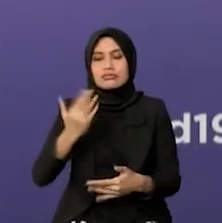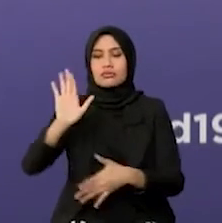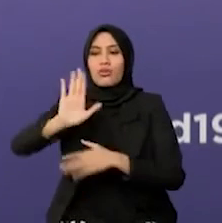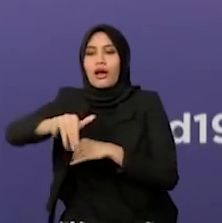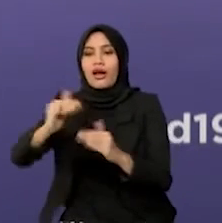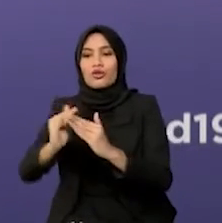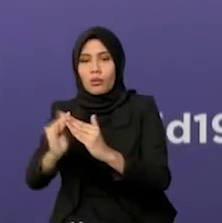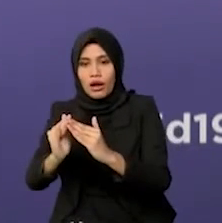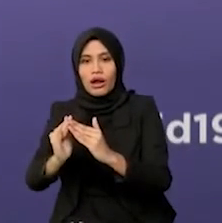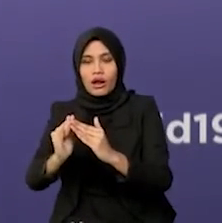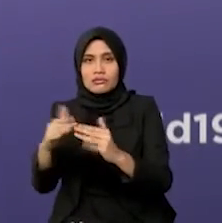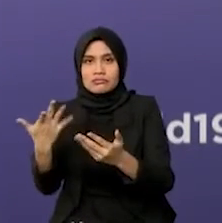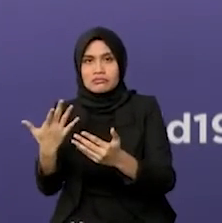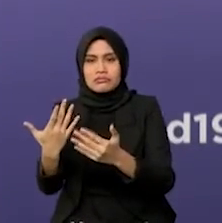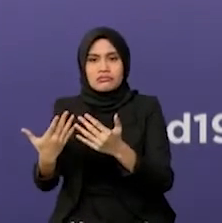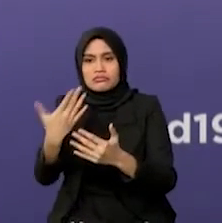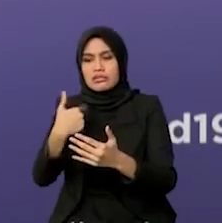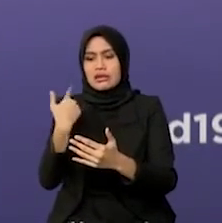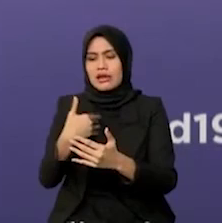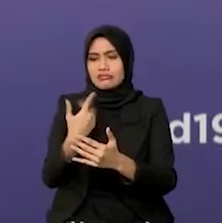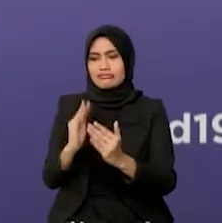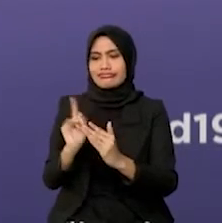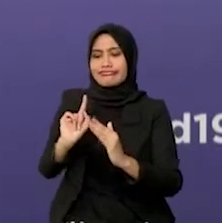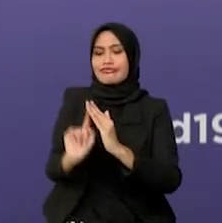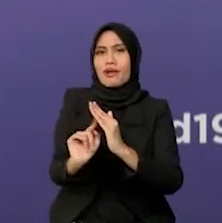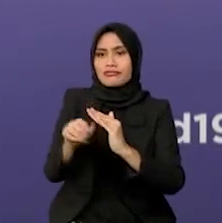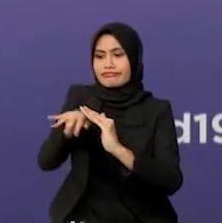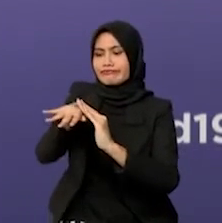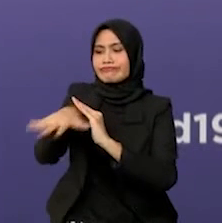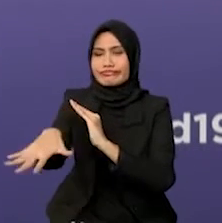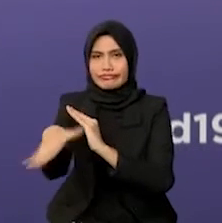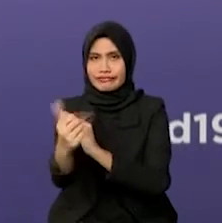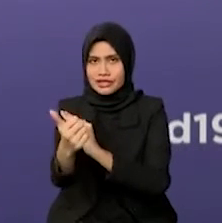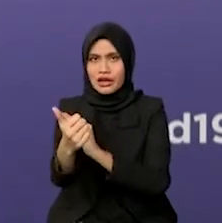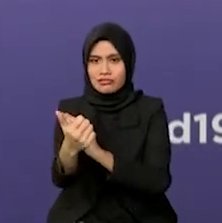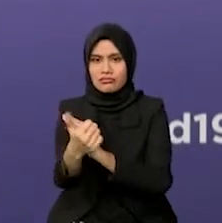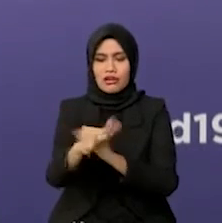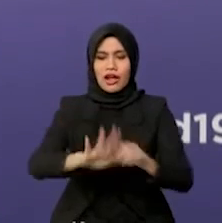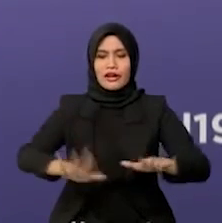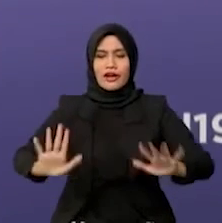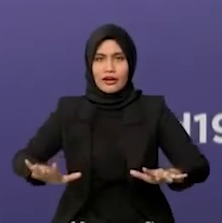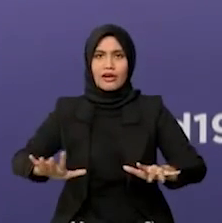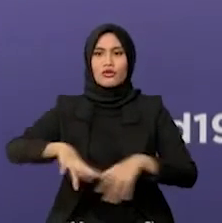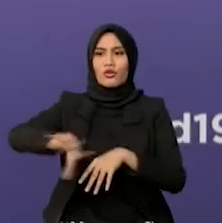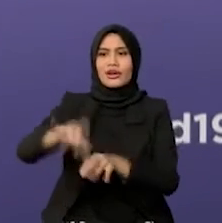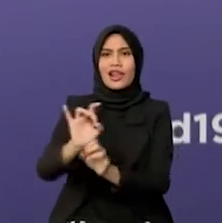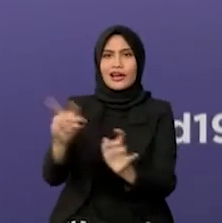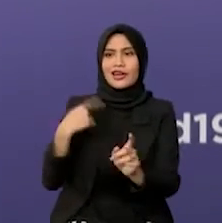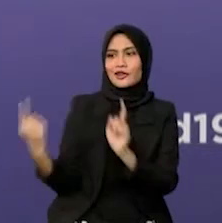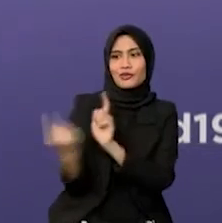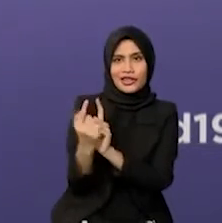maka Resiko orang-orang yang berada di kita resiko anak kita resiko keluarga kita